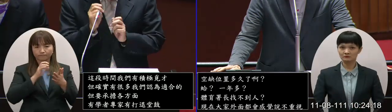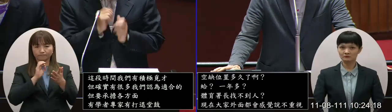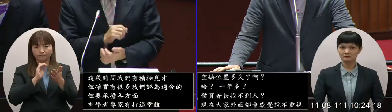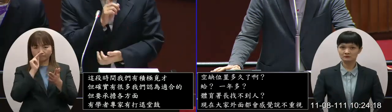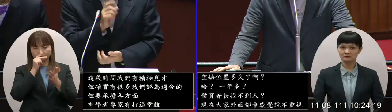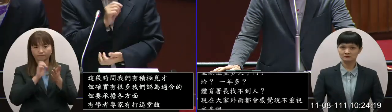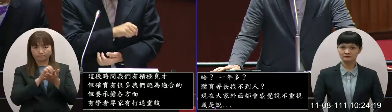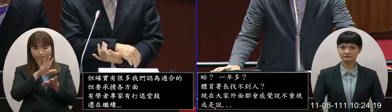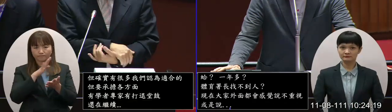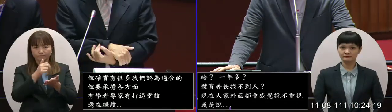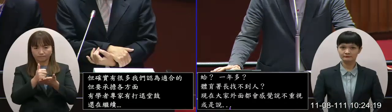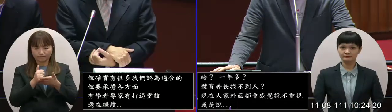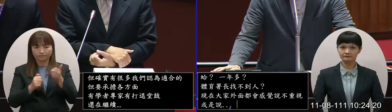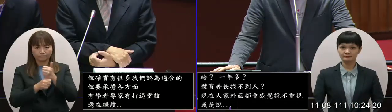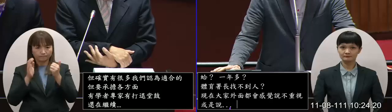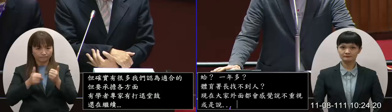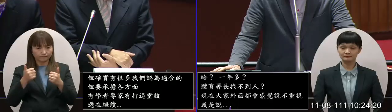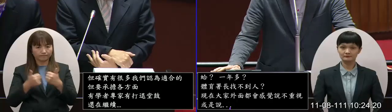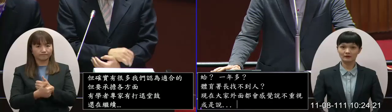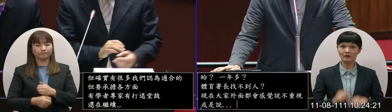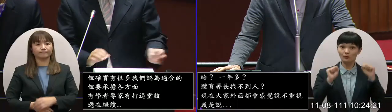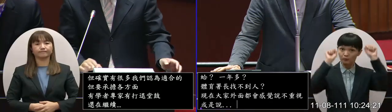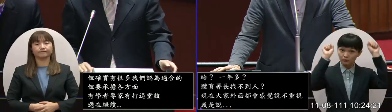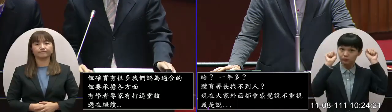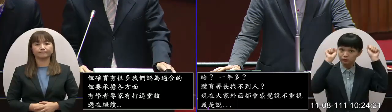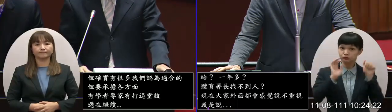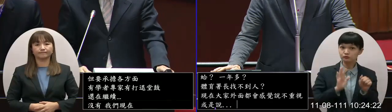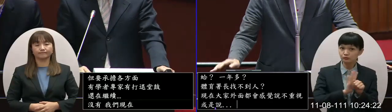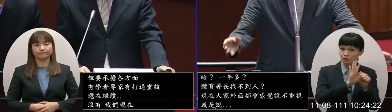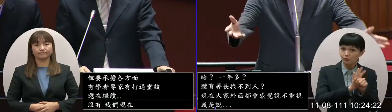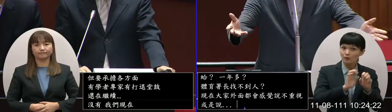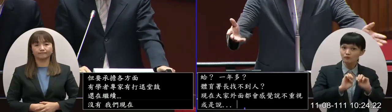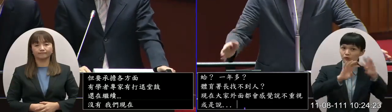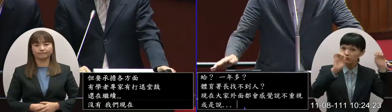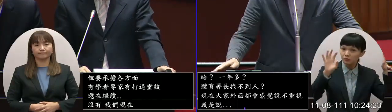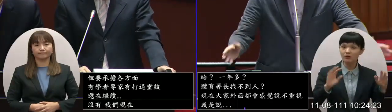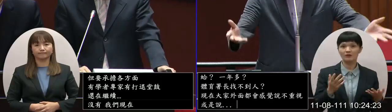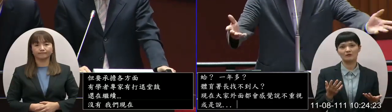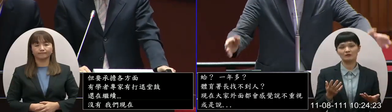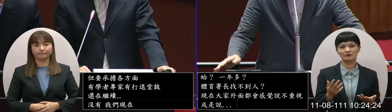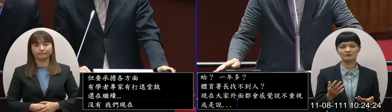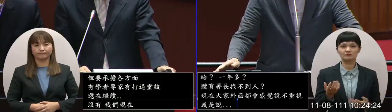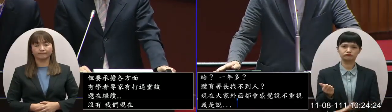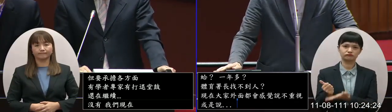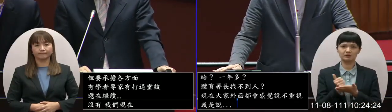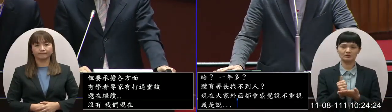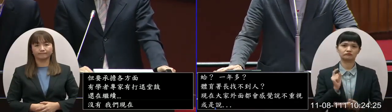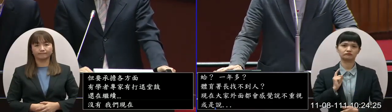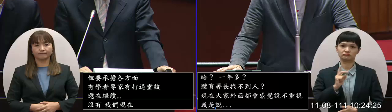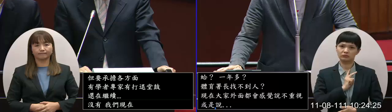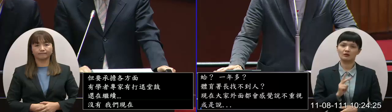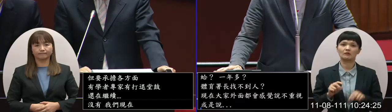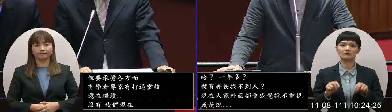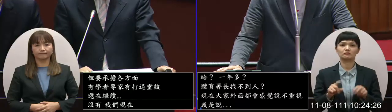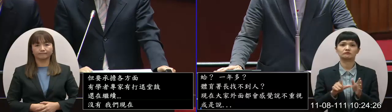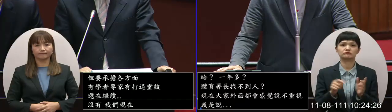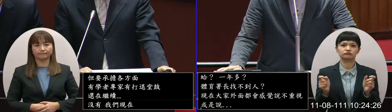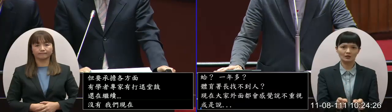专案，现在是请一位次长代理， 重视体育推动，啊，都用兼任的当体育署长啊，当一年多